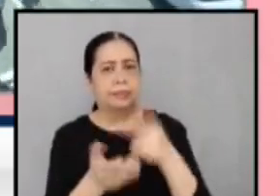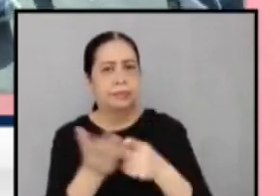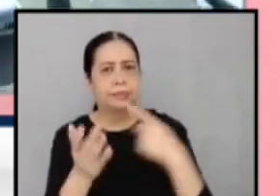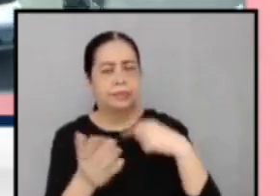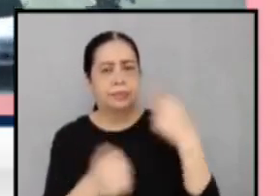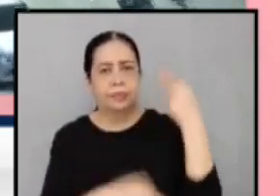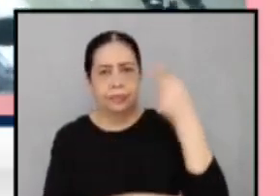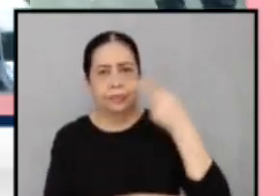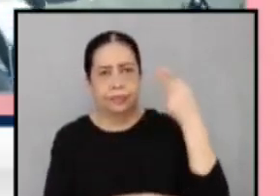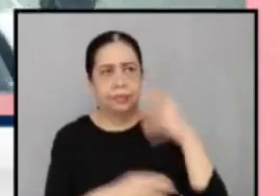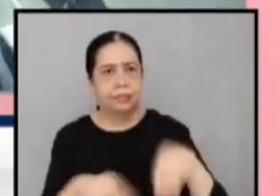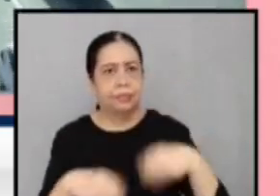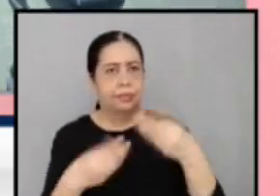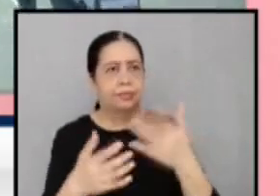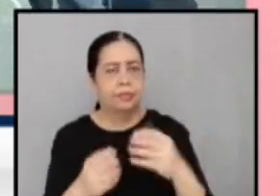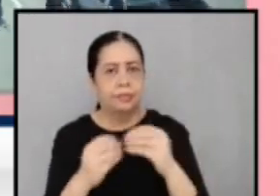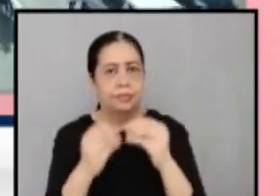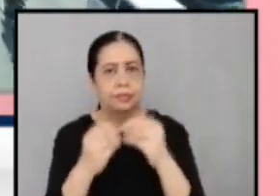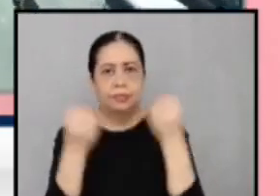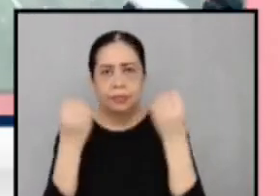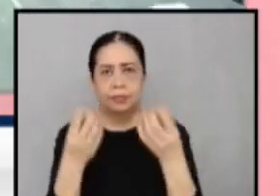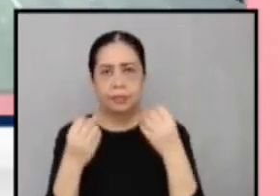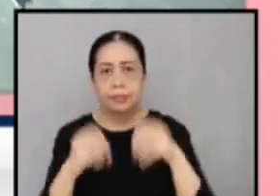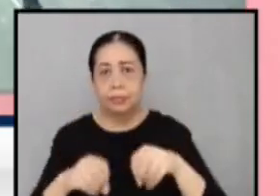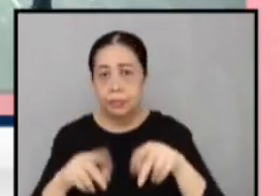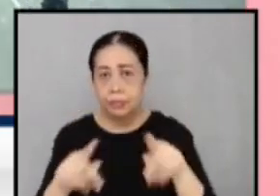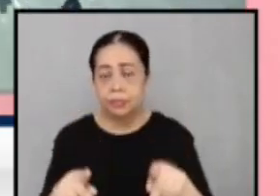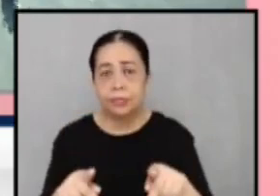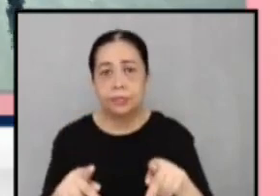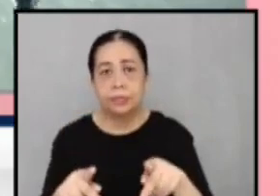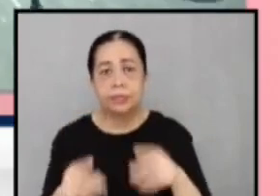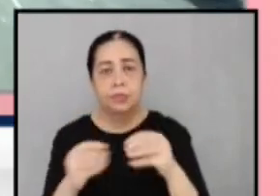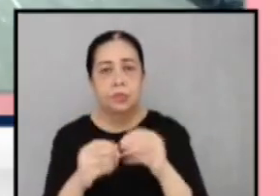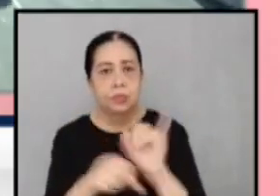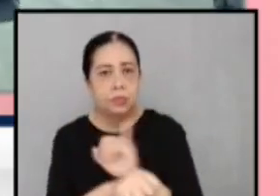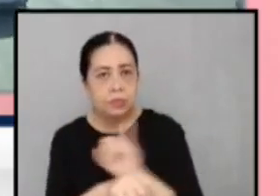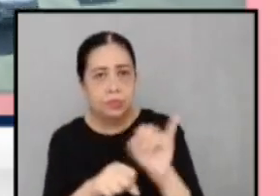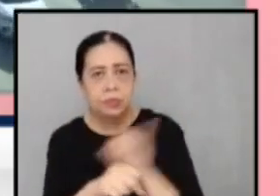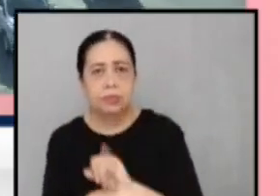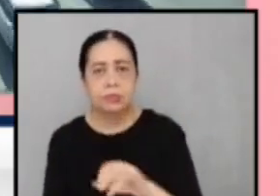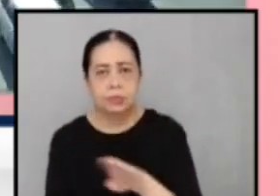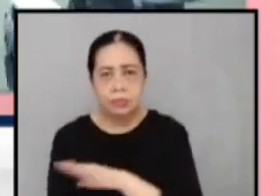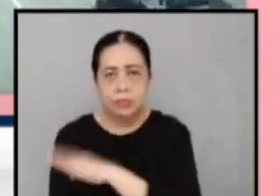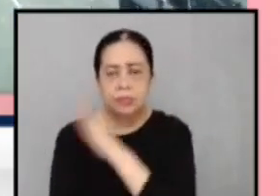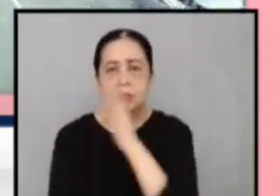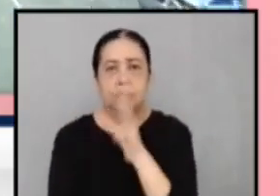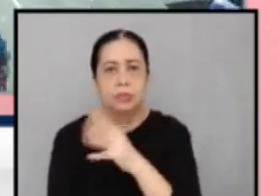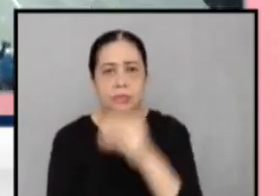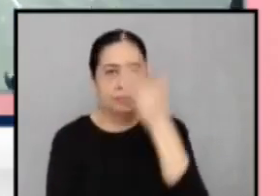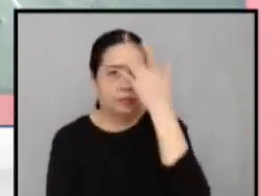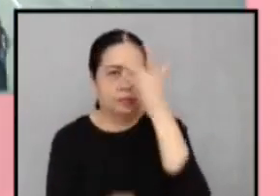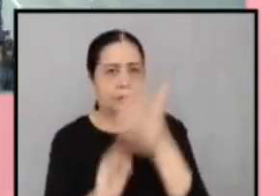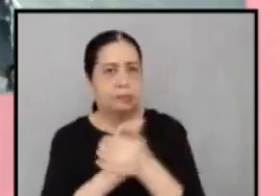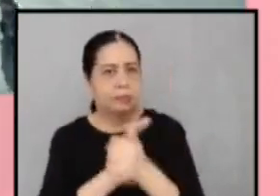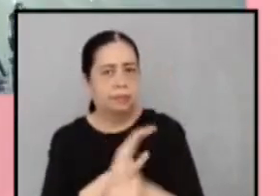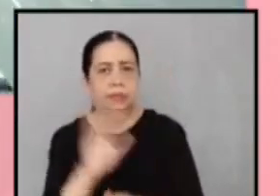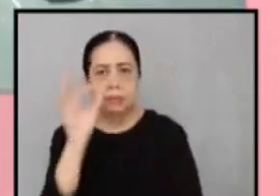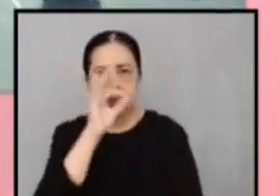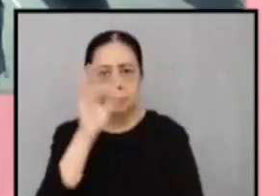upang mabigyan ng mas maraming pagkakataon ang mga masisipag, magigiting at talentadong mga Pinoy.